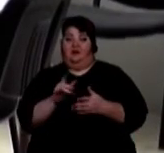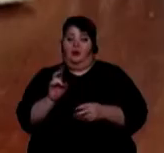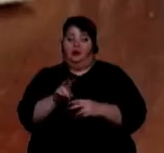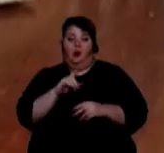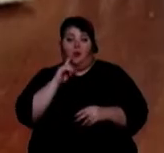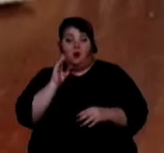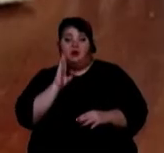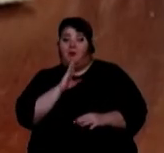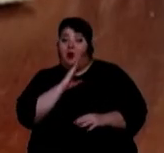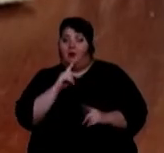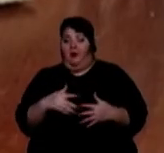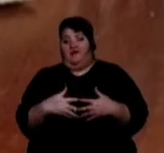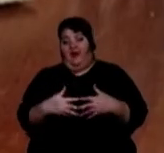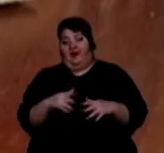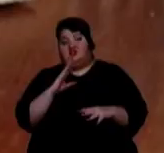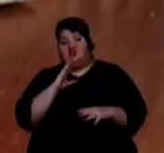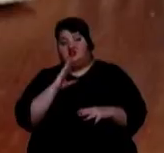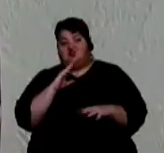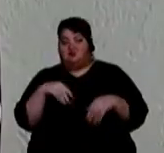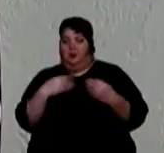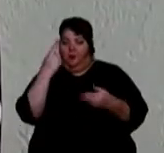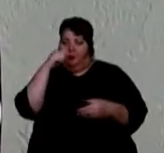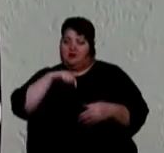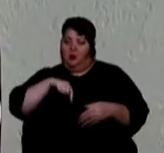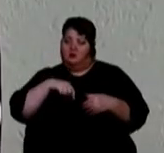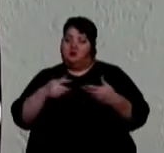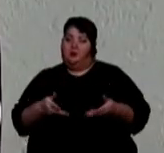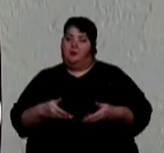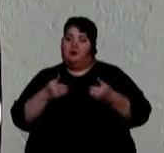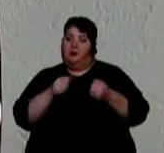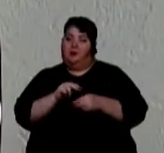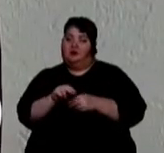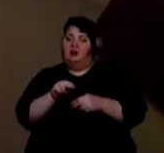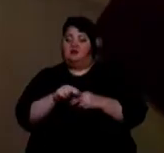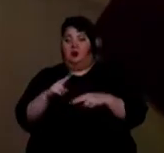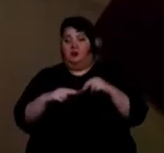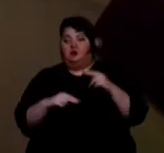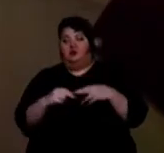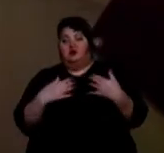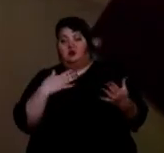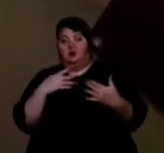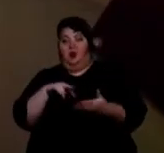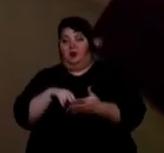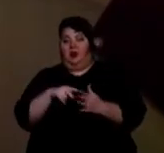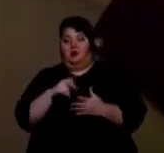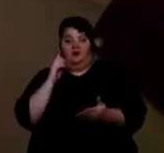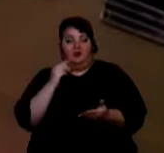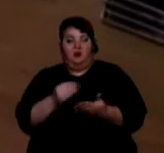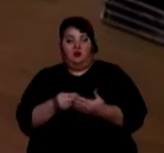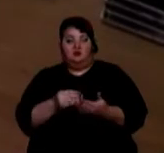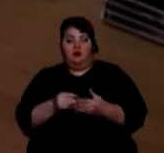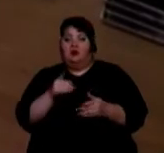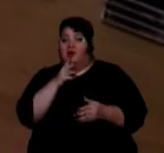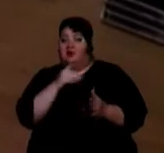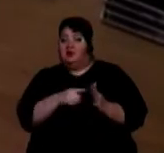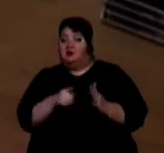молоді мами та вагітні. Жінкам надають психологічну підтримку, навчають будувати стосунки і планувати бюджет. На час карантину центр